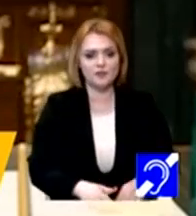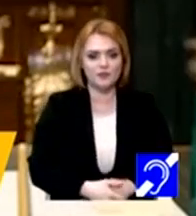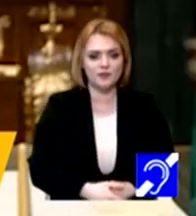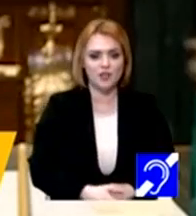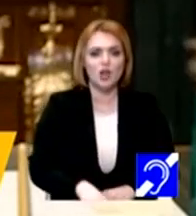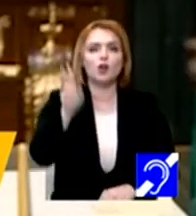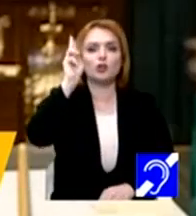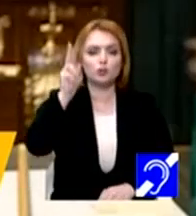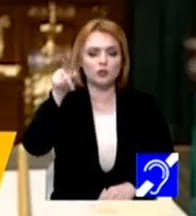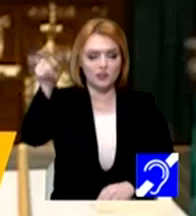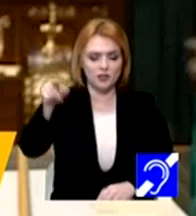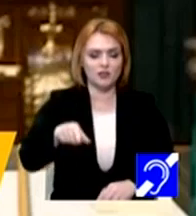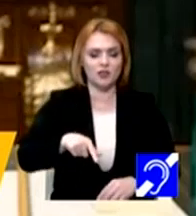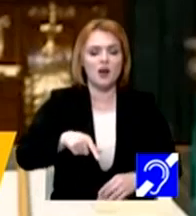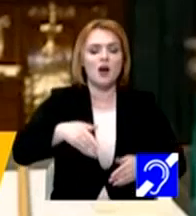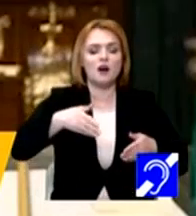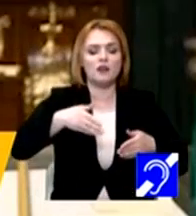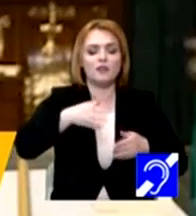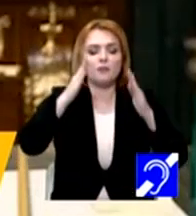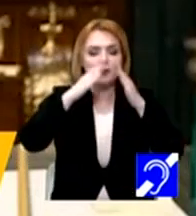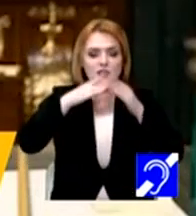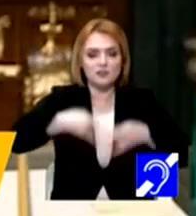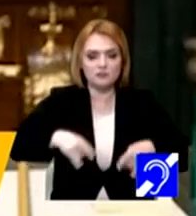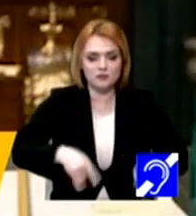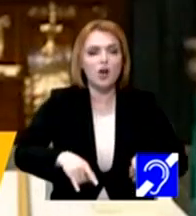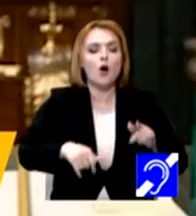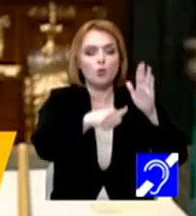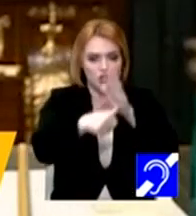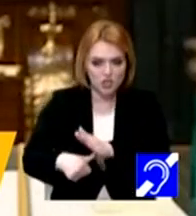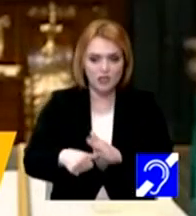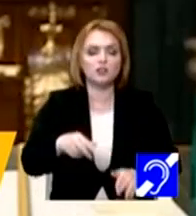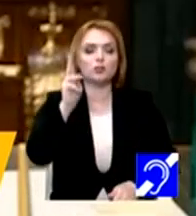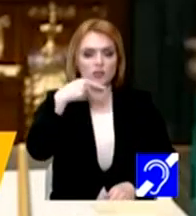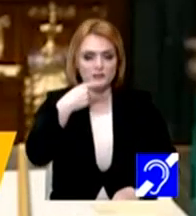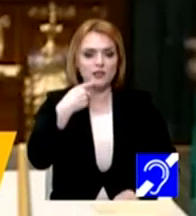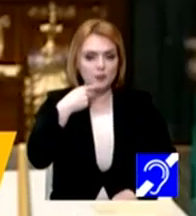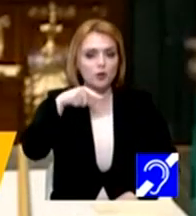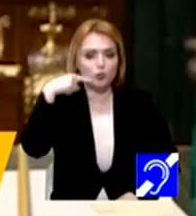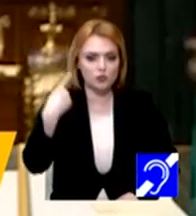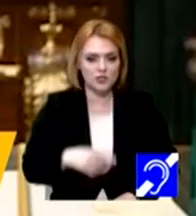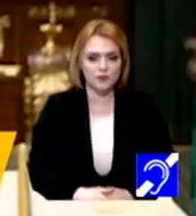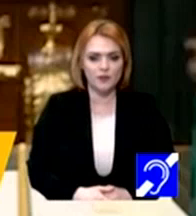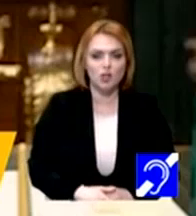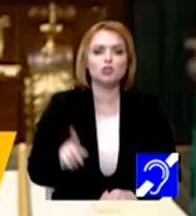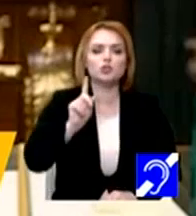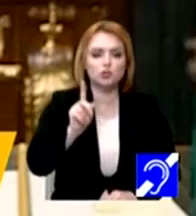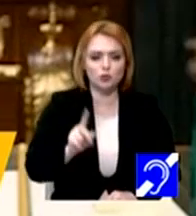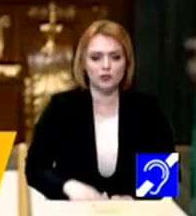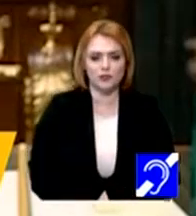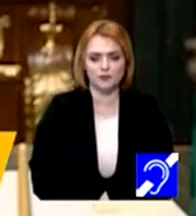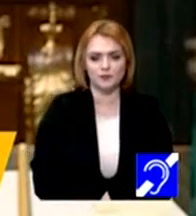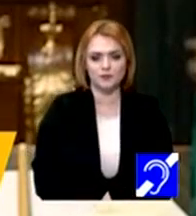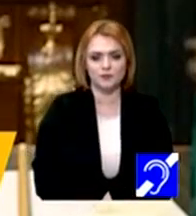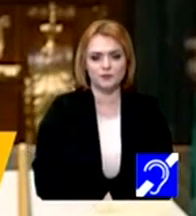в роддоме унижал русскоязычных? Что это было? Денацификация больницы?